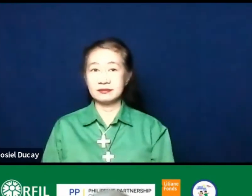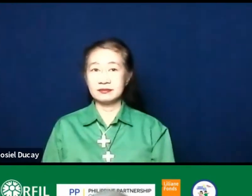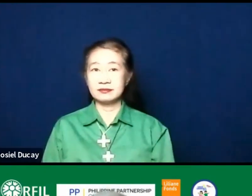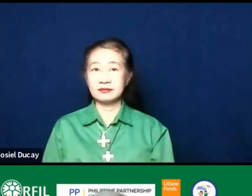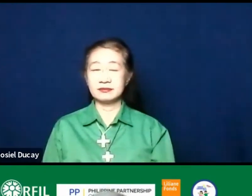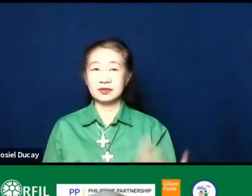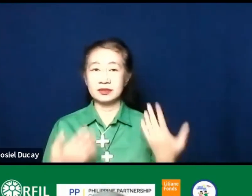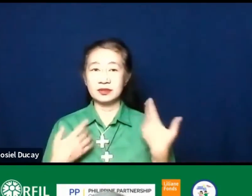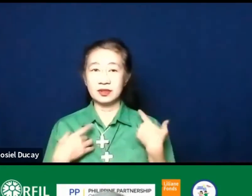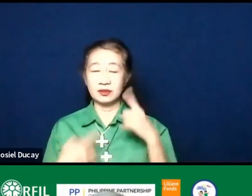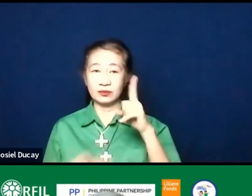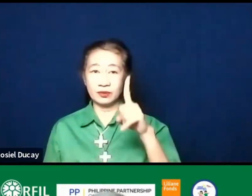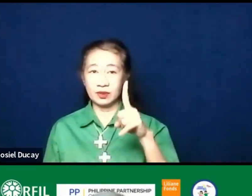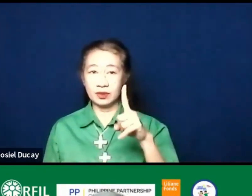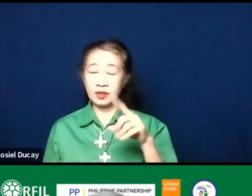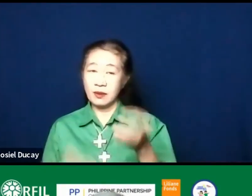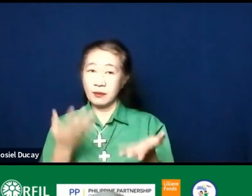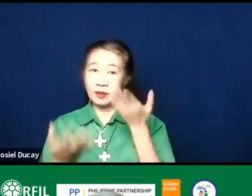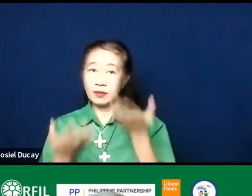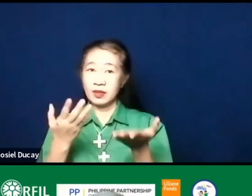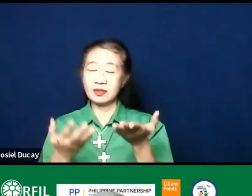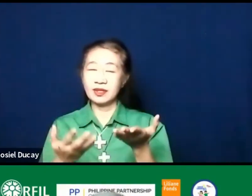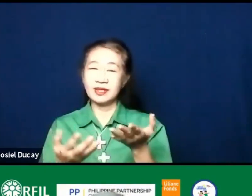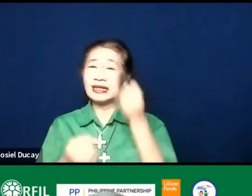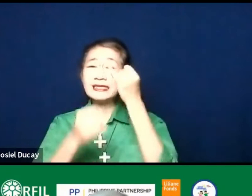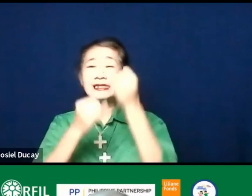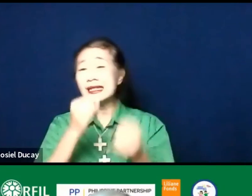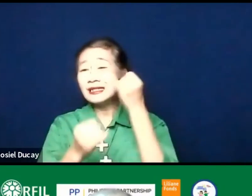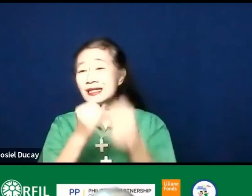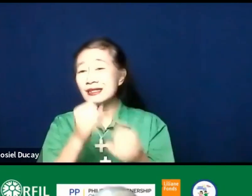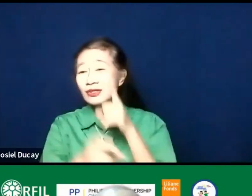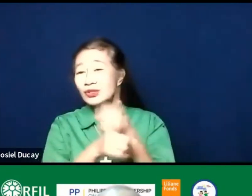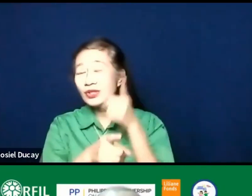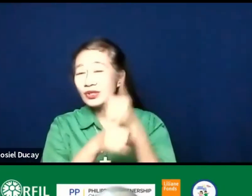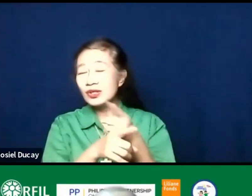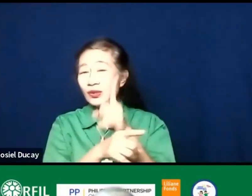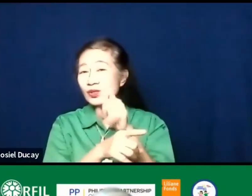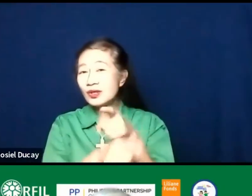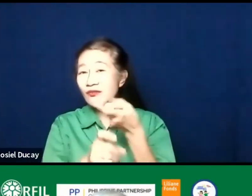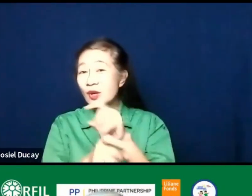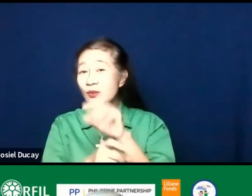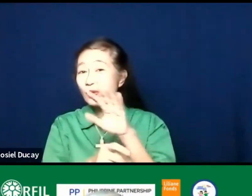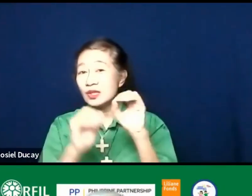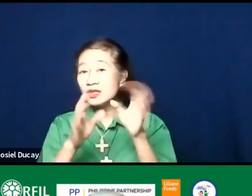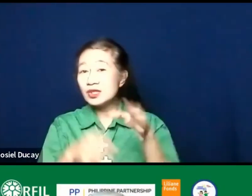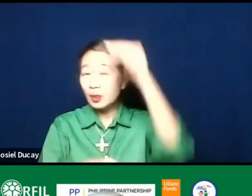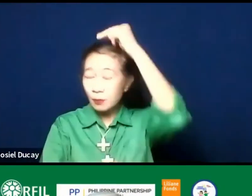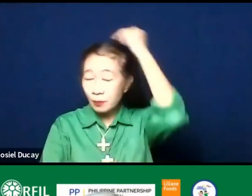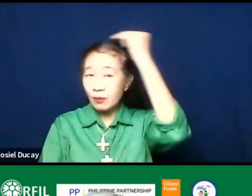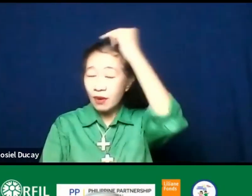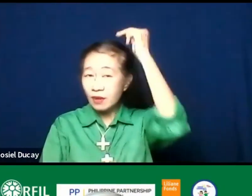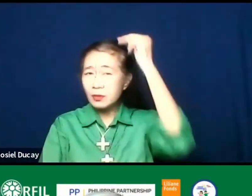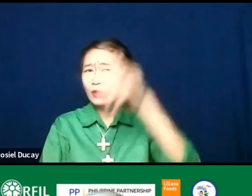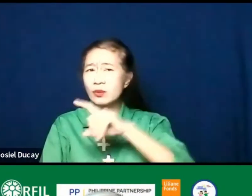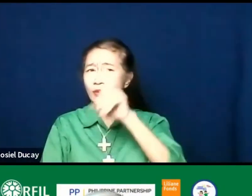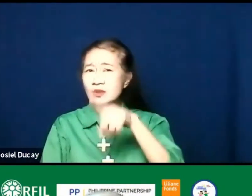Meron pa pong isa. Siguro na ito na po talaga yung last na tatanungin po namin sa inyo, Teacher Mark. Meron po nagtatanong po